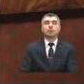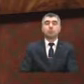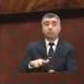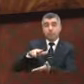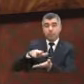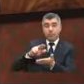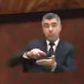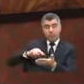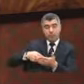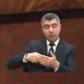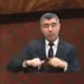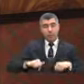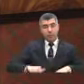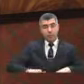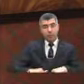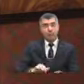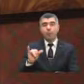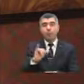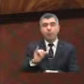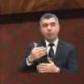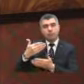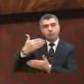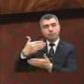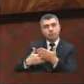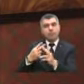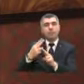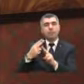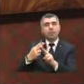وقعناه في الوزارة هو تحديد اللائحة